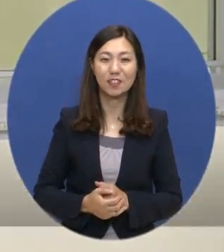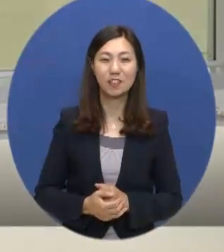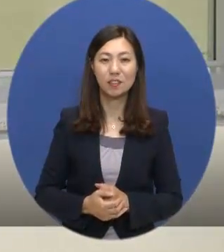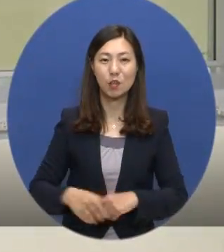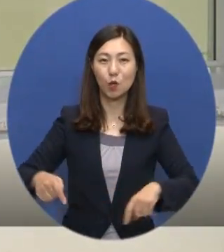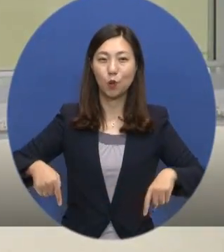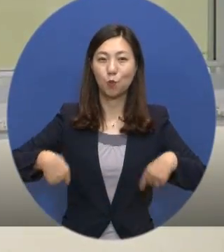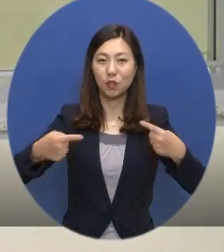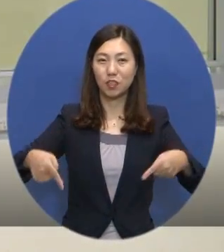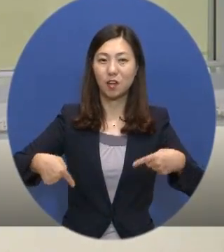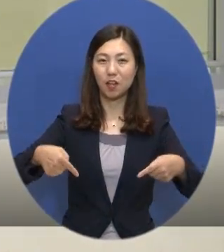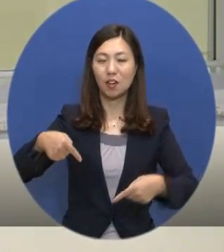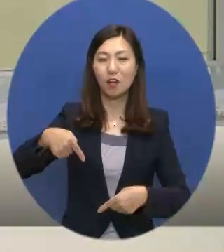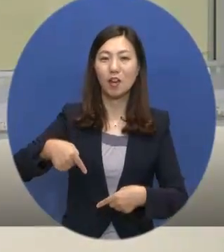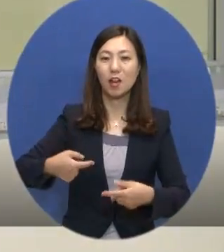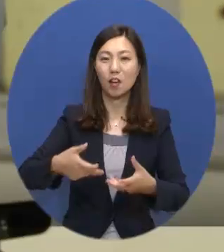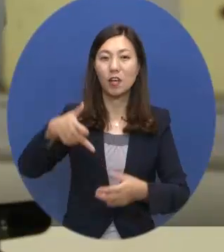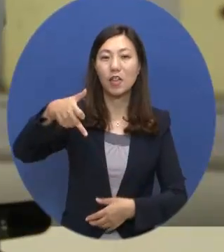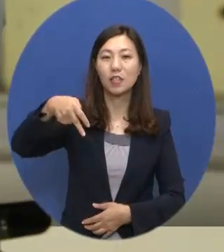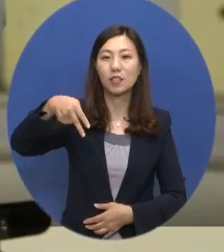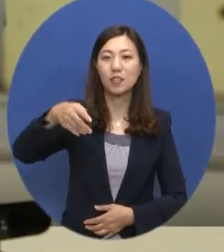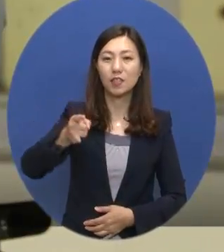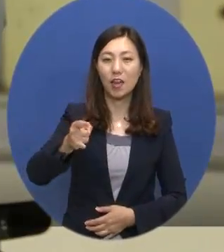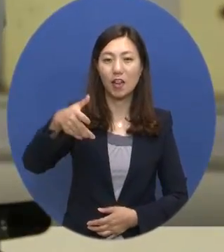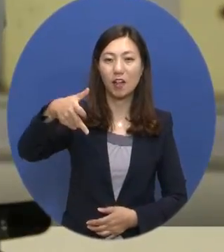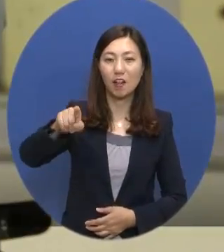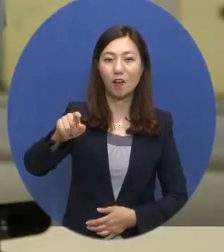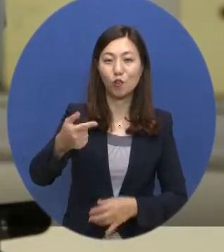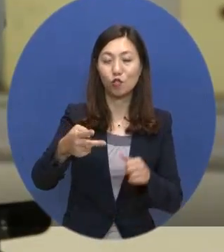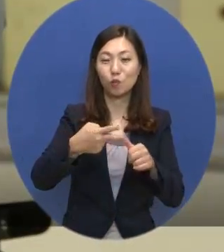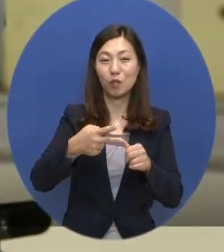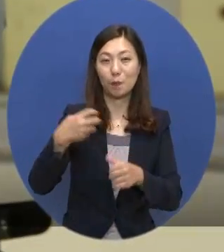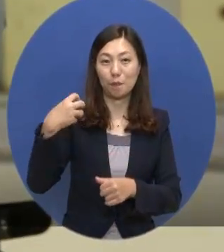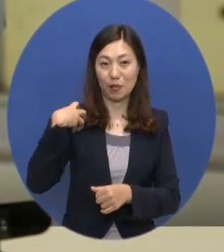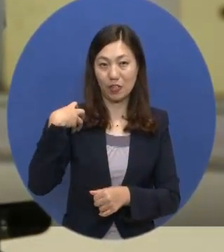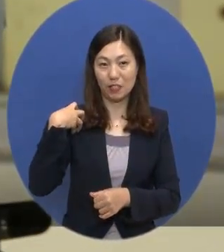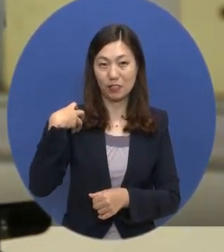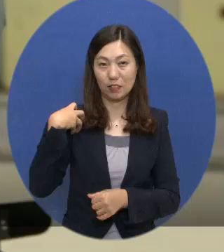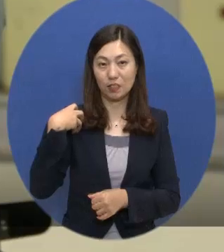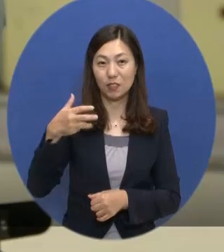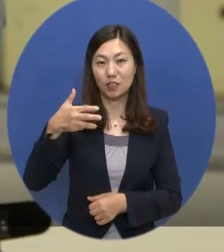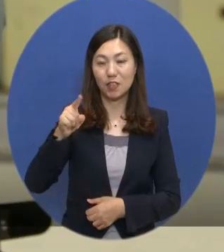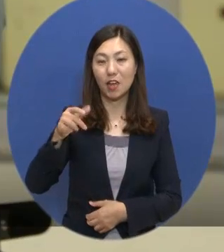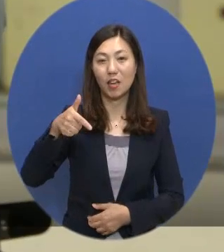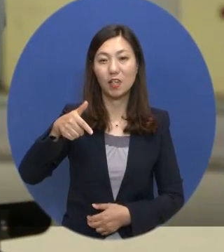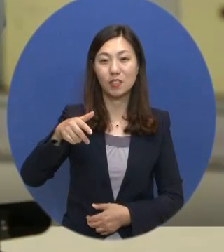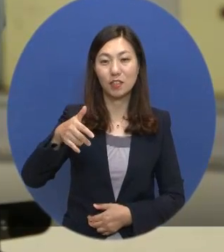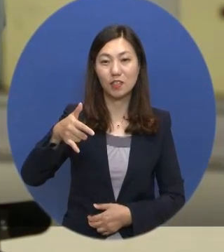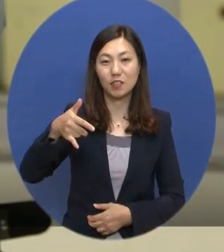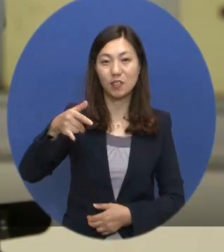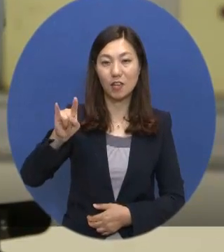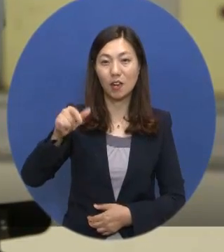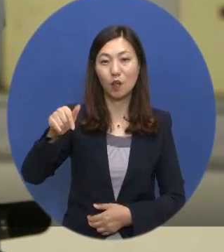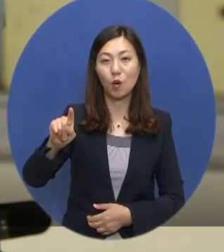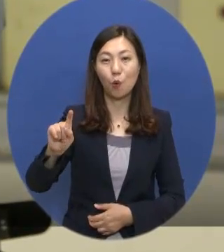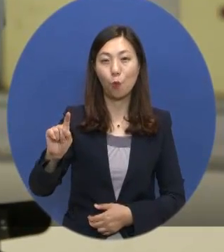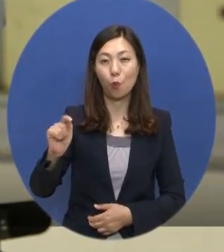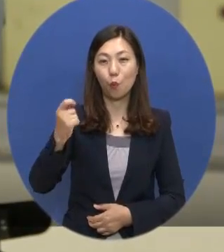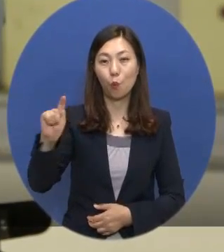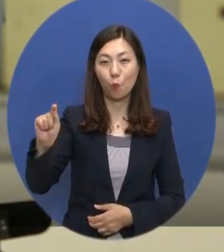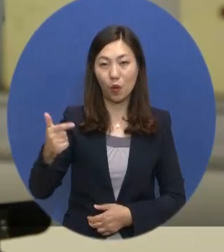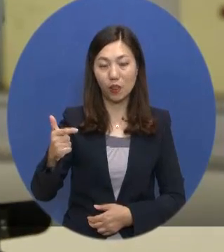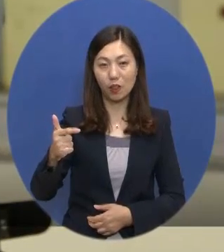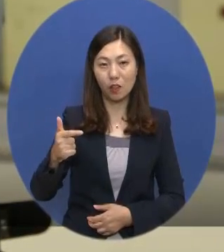컬링팀 세컨을 맡고 있는 차재건입니다. 12년째 돼가고 있습니다. 지금. 12년째요? 컬링팀 참가하시는